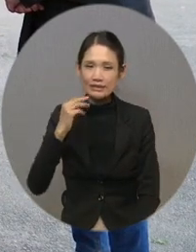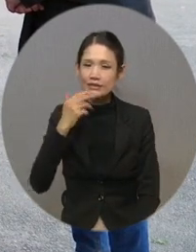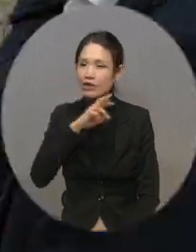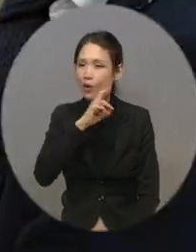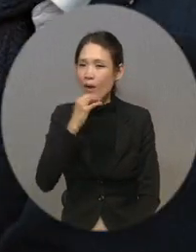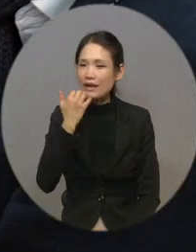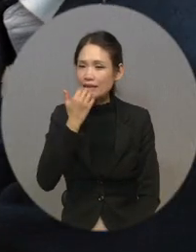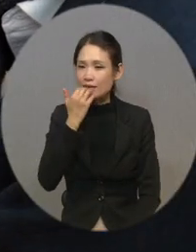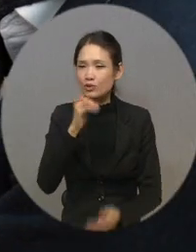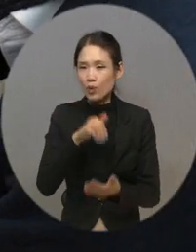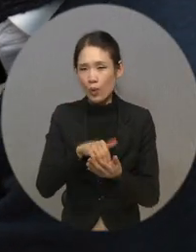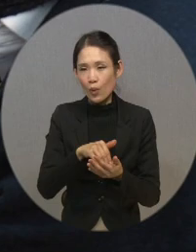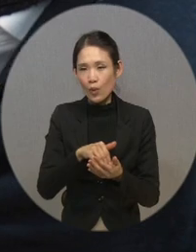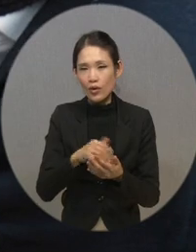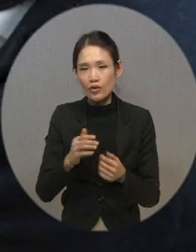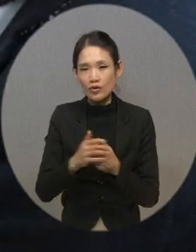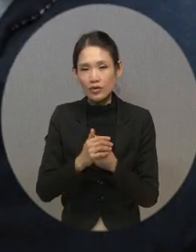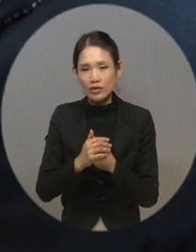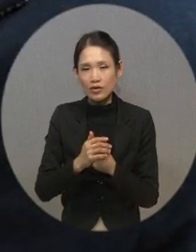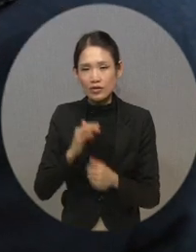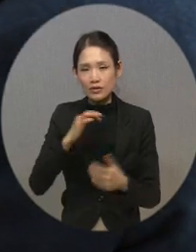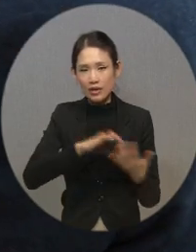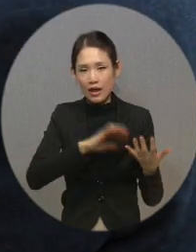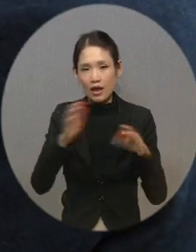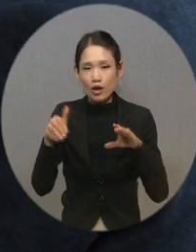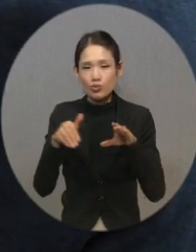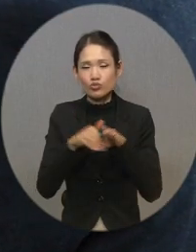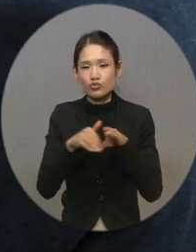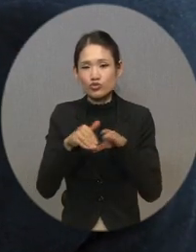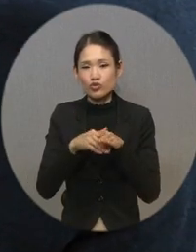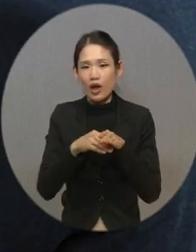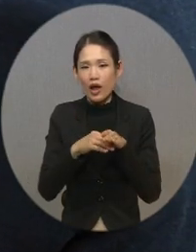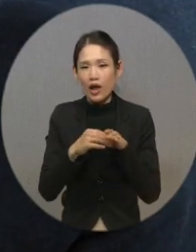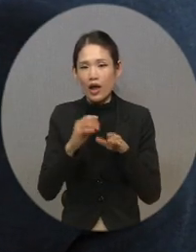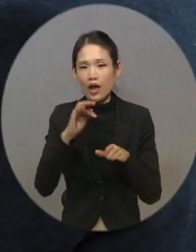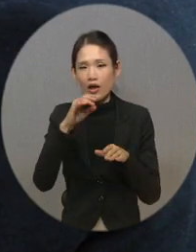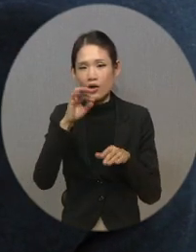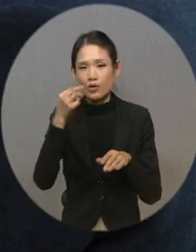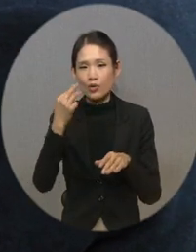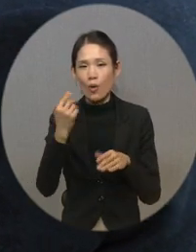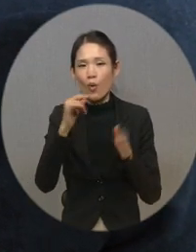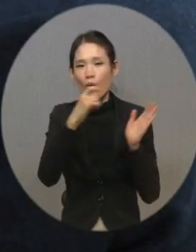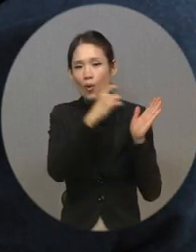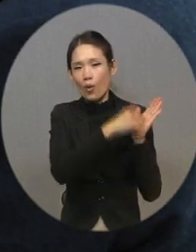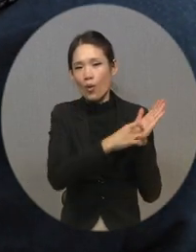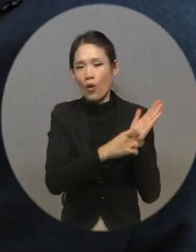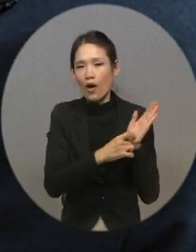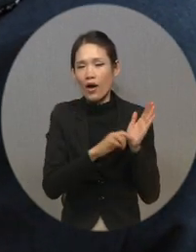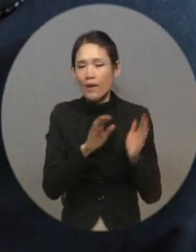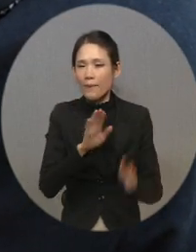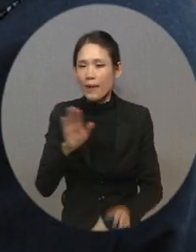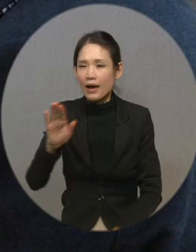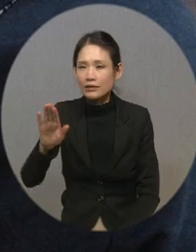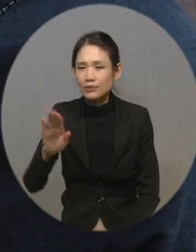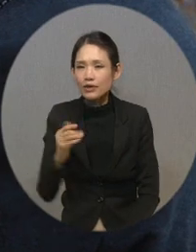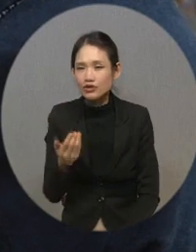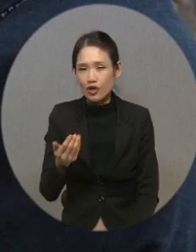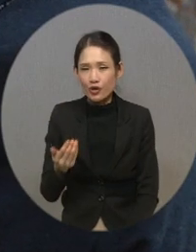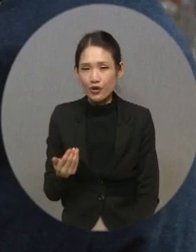만들어져 있는데요. 네. 세계문화유산 로고가 이렇게 새겨져 있는데 네. 그 로고를 만져보기 전에 손